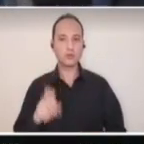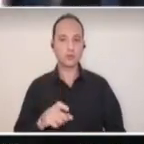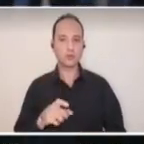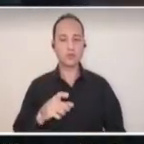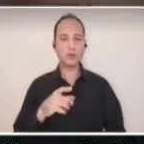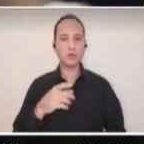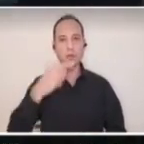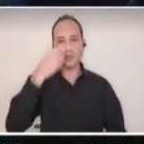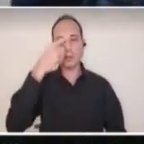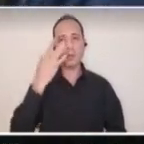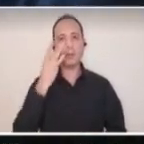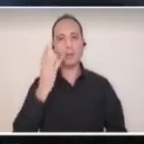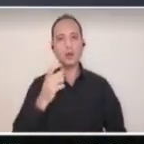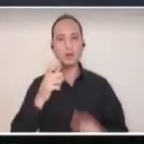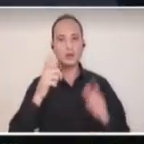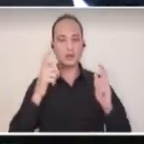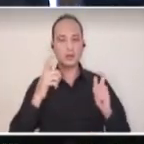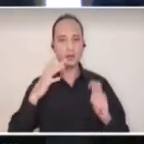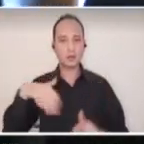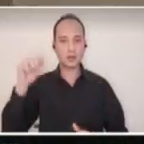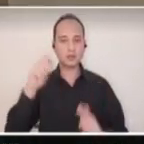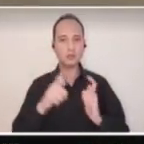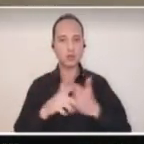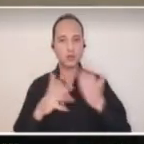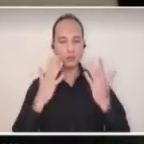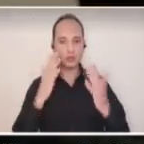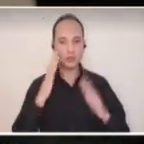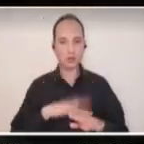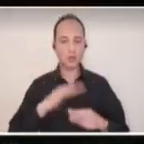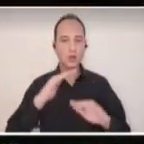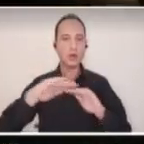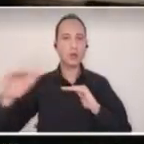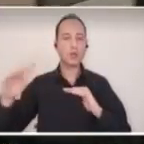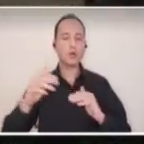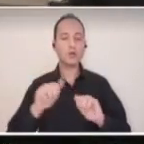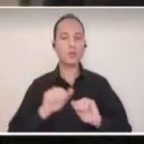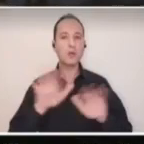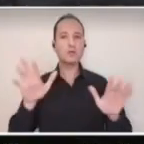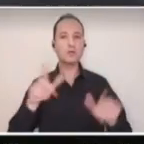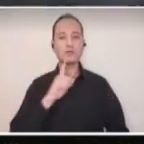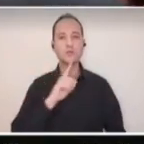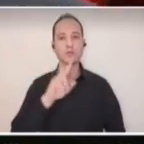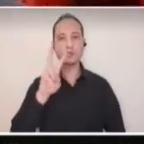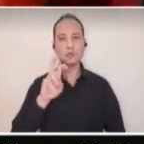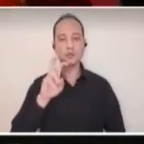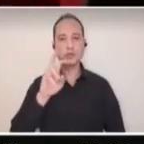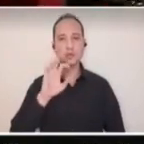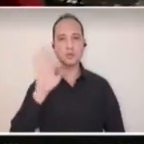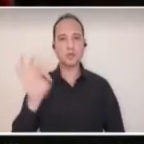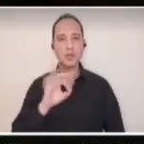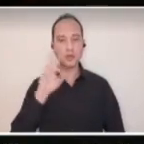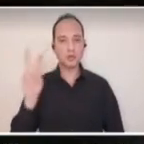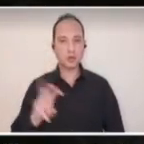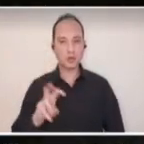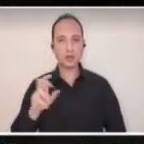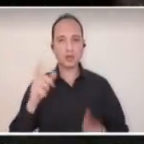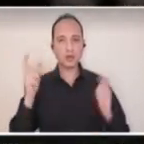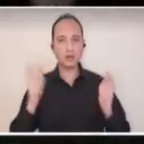merkezlerde projelendirilip kamuoyuna servis edilen 128 milyar dolar nerede